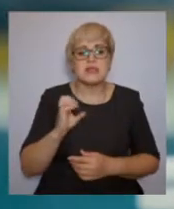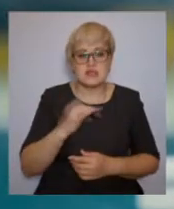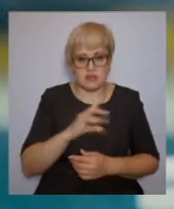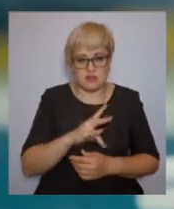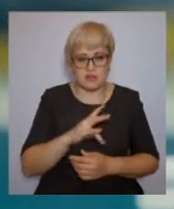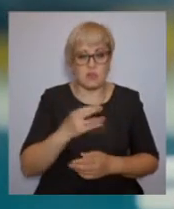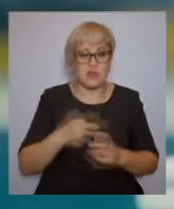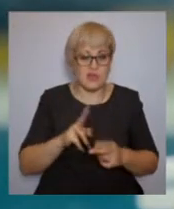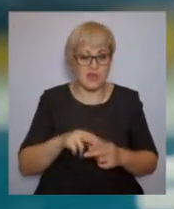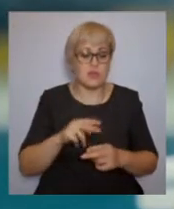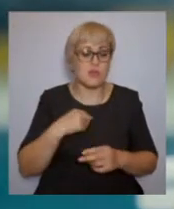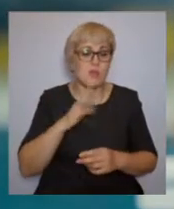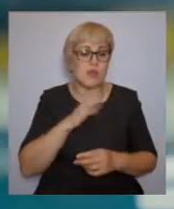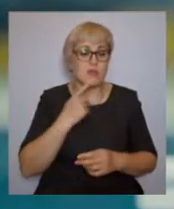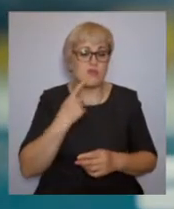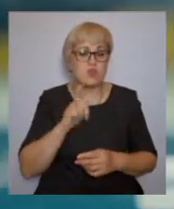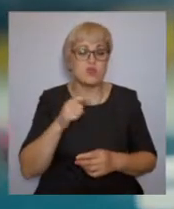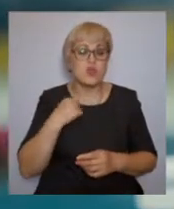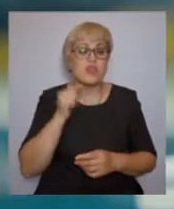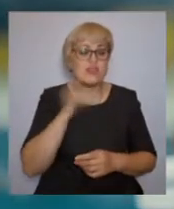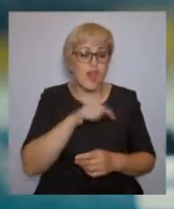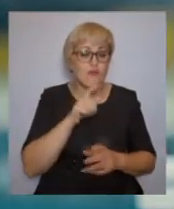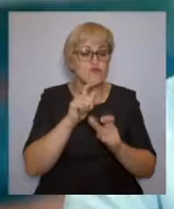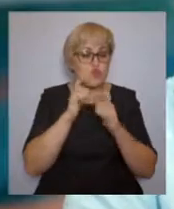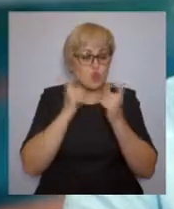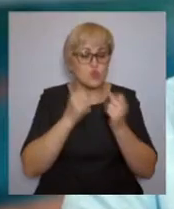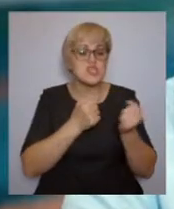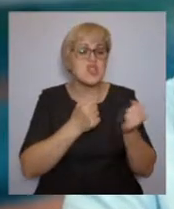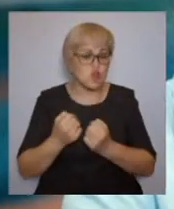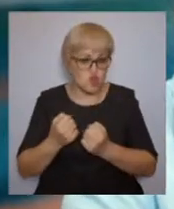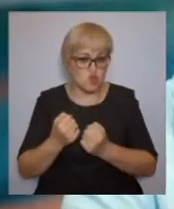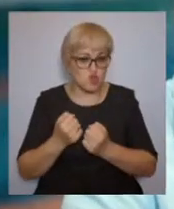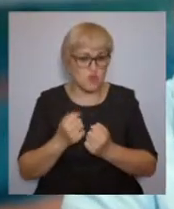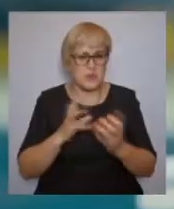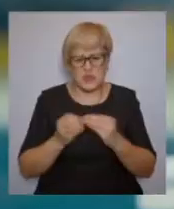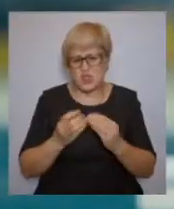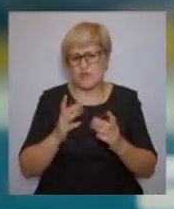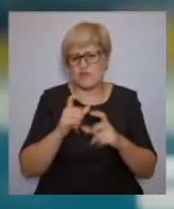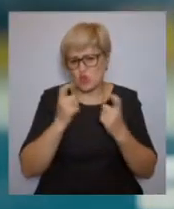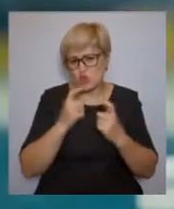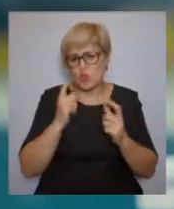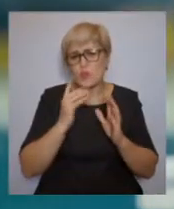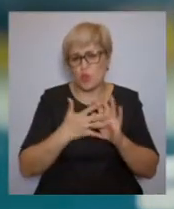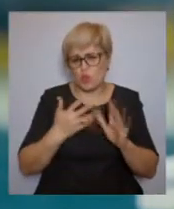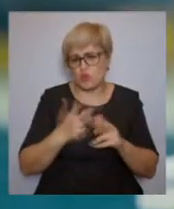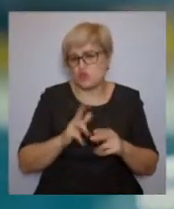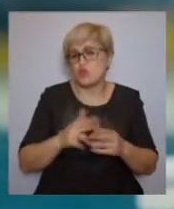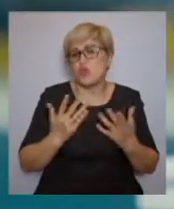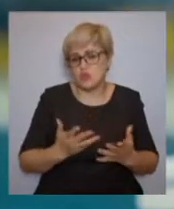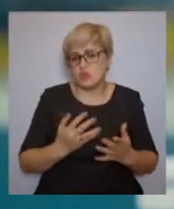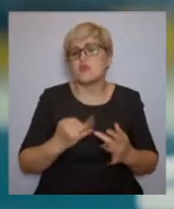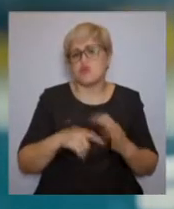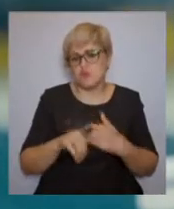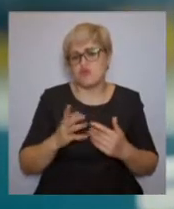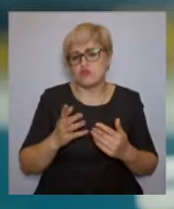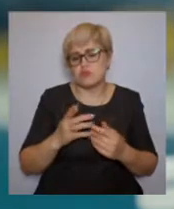приятно школьник удержаны из киева цветы ну-ка итога опять же благодарна очень тех будем педагогом в школе